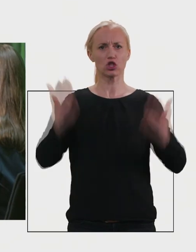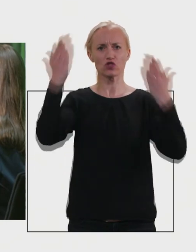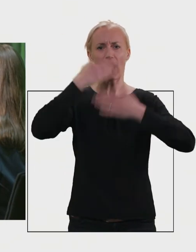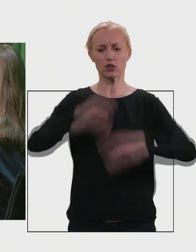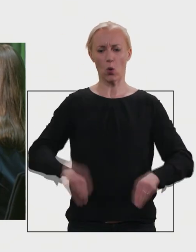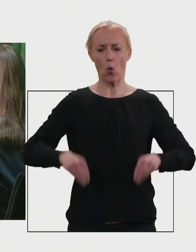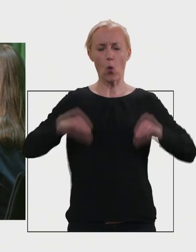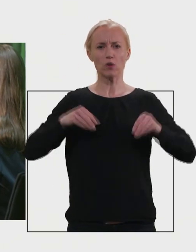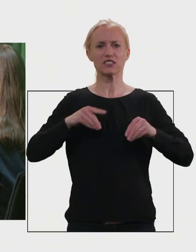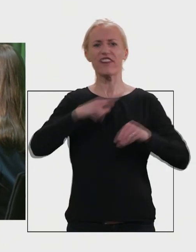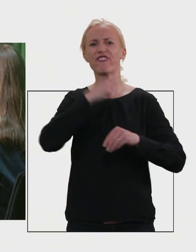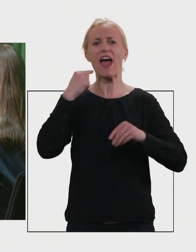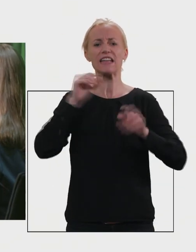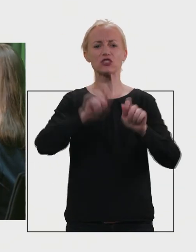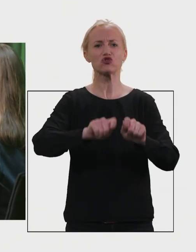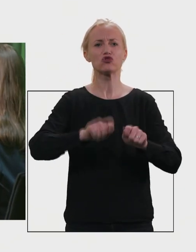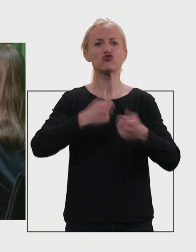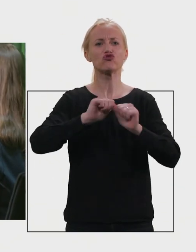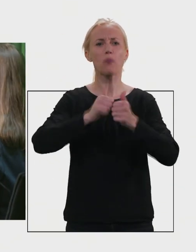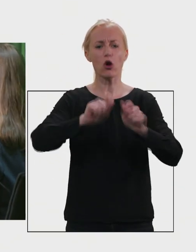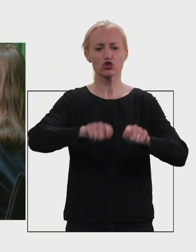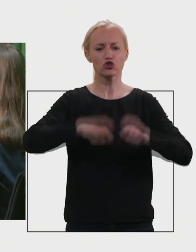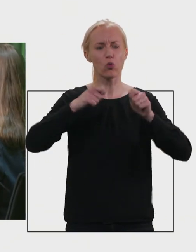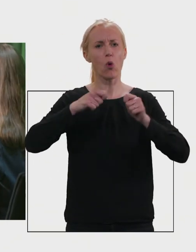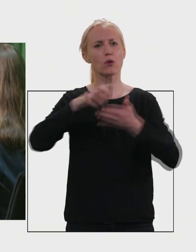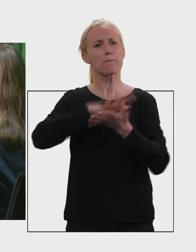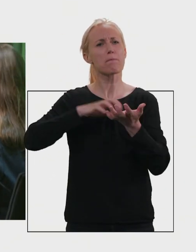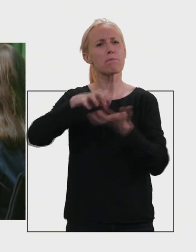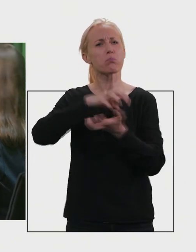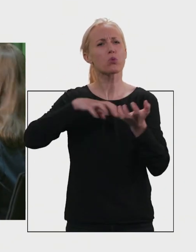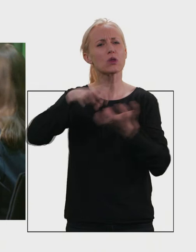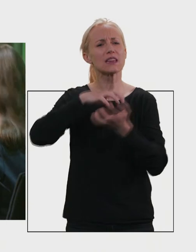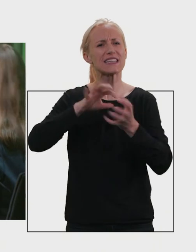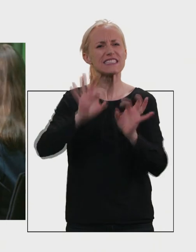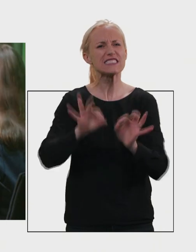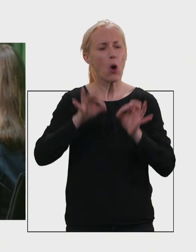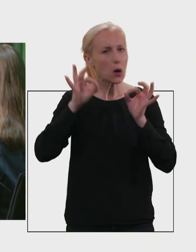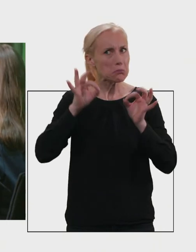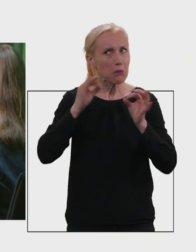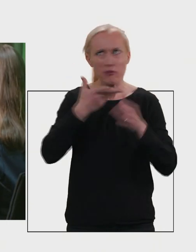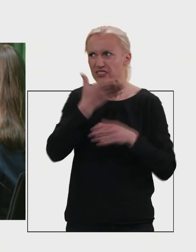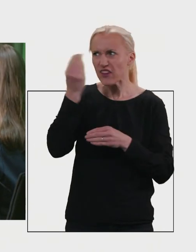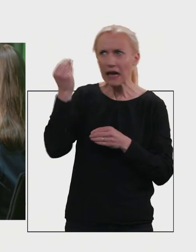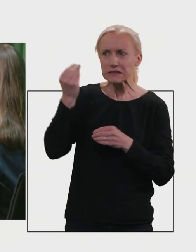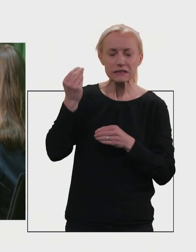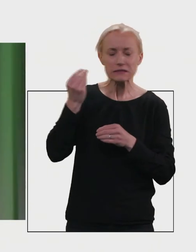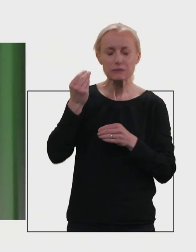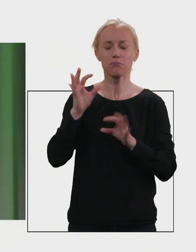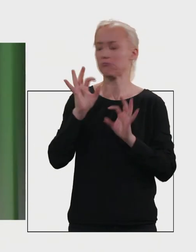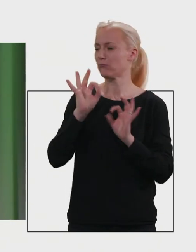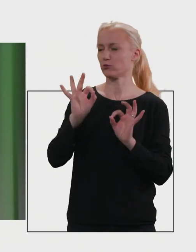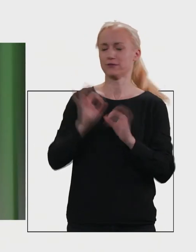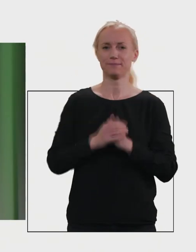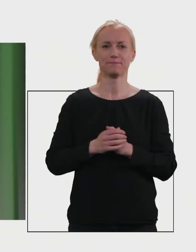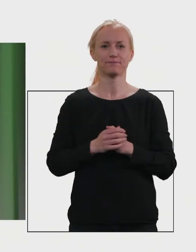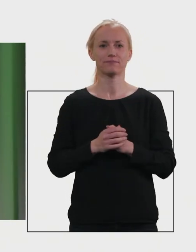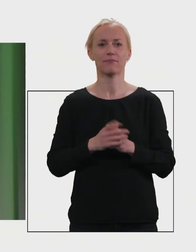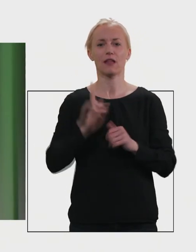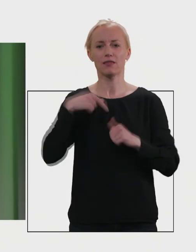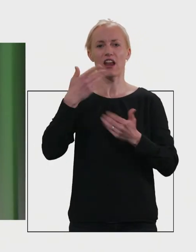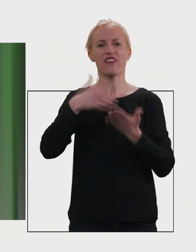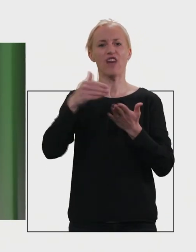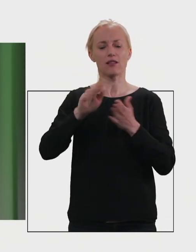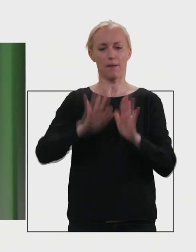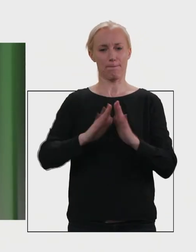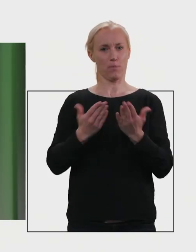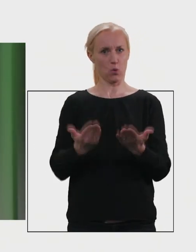weißen Sneakers und bunten Socken. Habe ich was vergessen? Meine Ohren? Nee, okay, alles klar. Gut, dann machen wir weiter mit dem